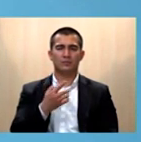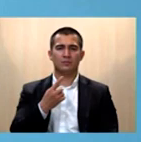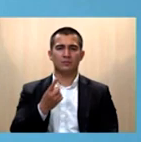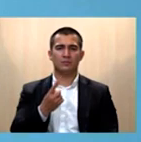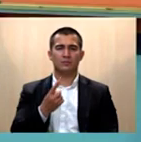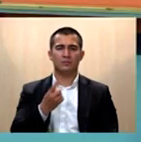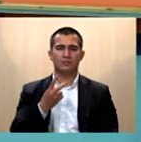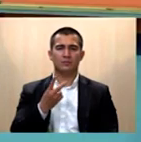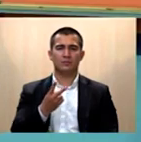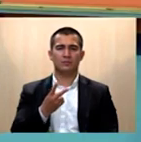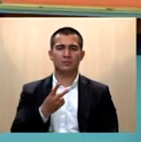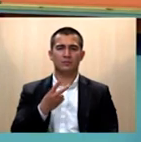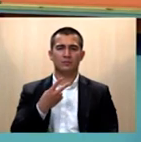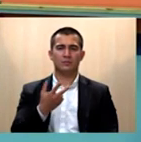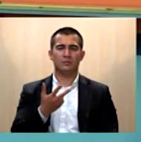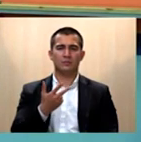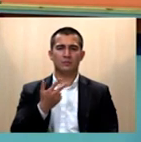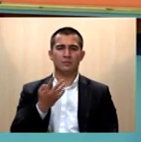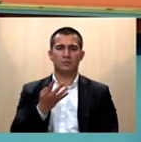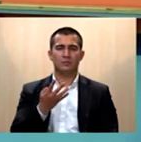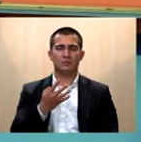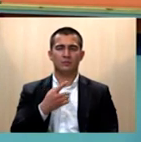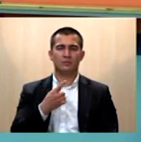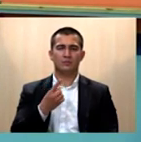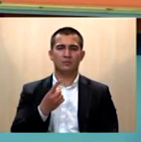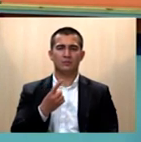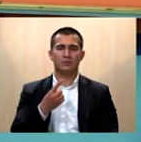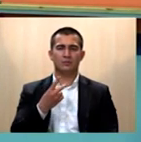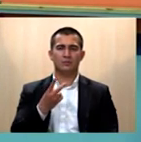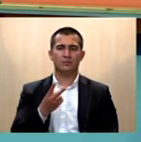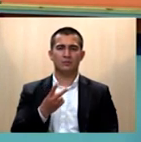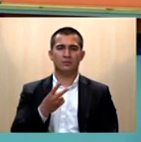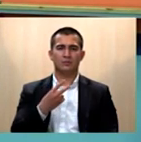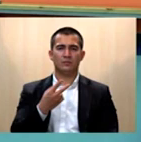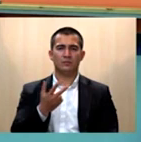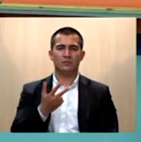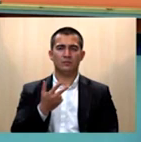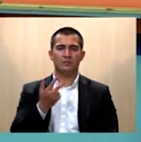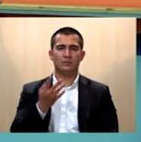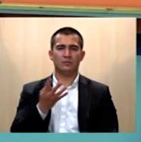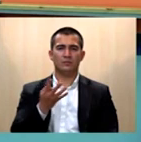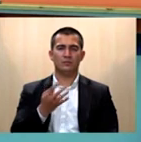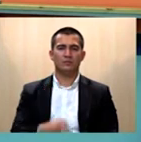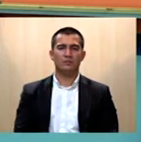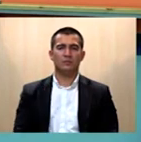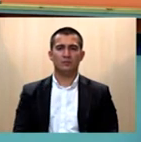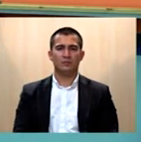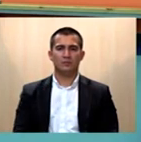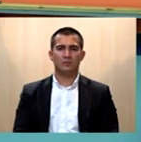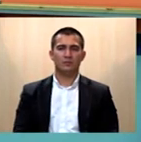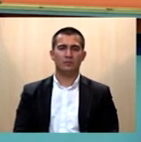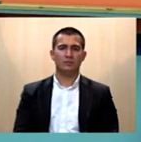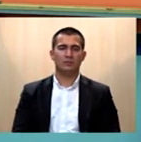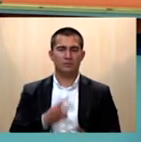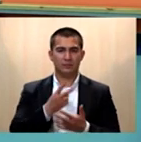4 1 2 3 4 1 2 3 4